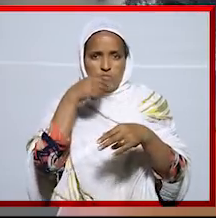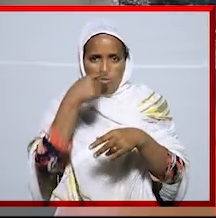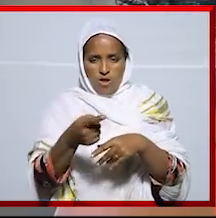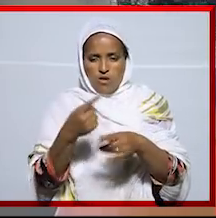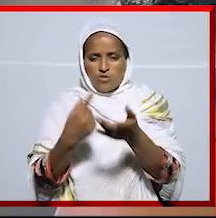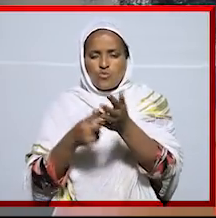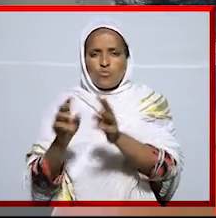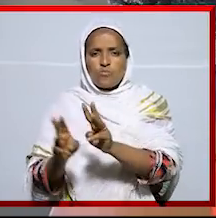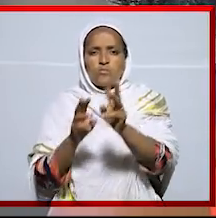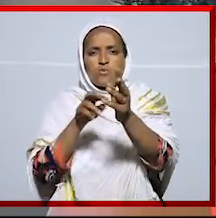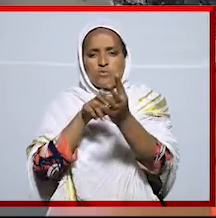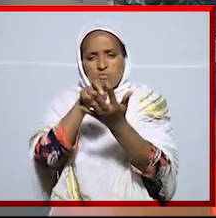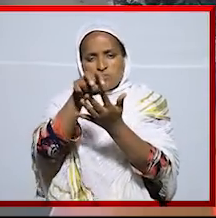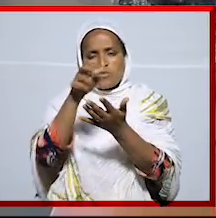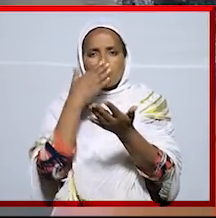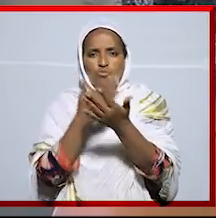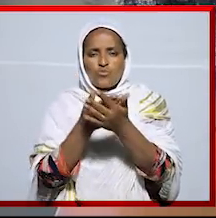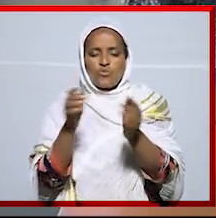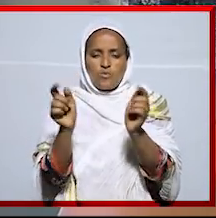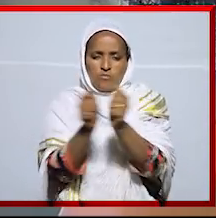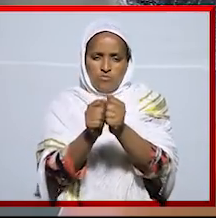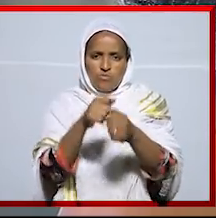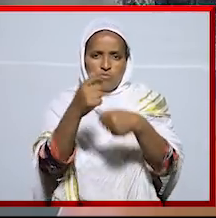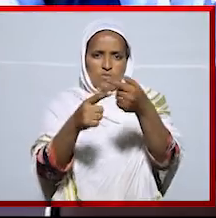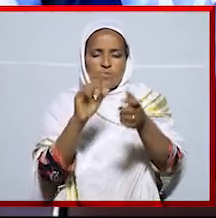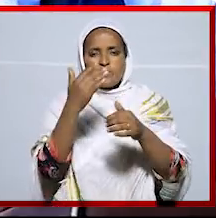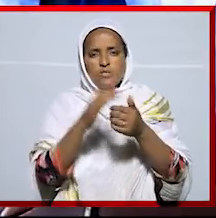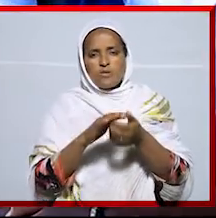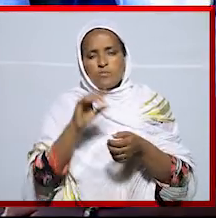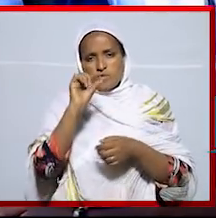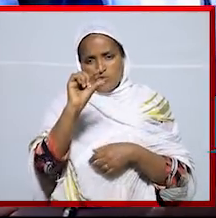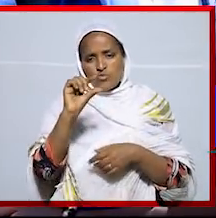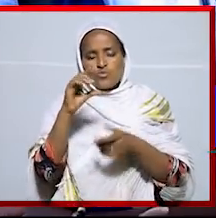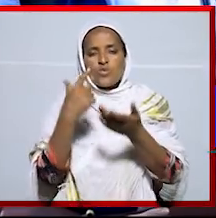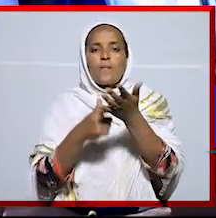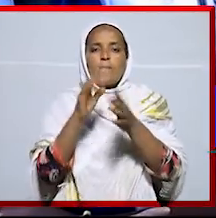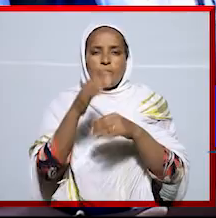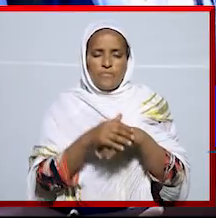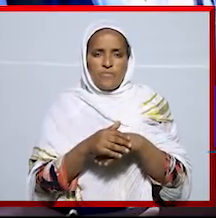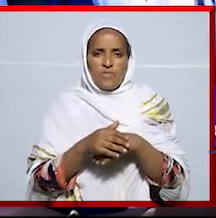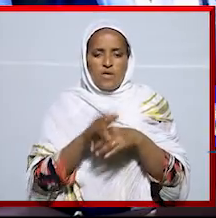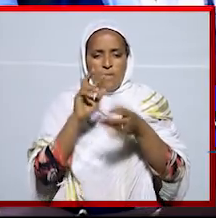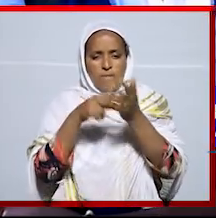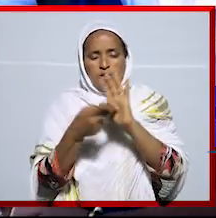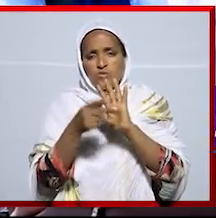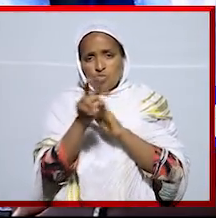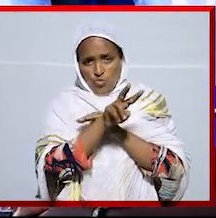በዛ መሄድ ይመስለኛል። ሁለቱ አንድ ላይ መሄድ ነው በትንሹ። አዎ ማለት